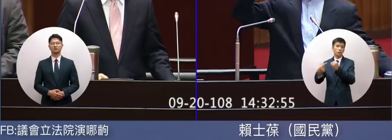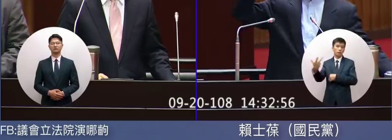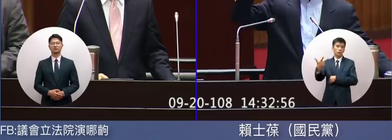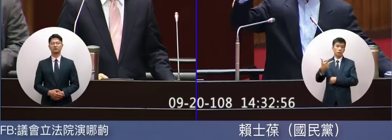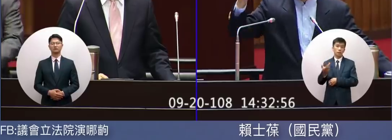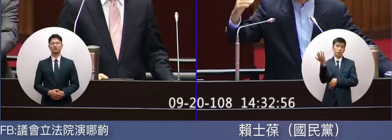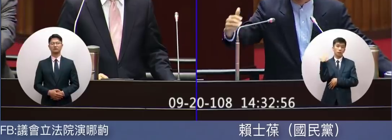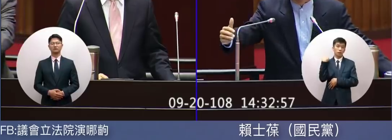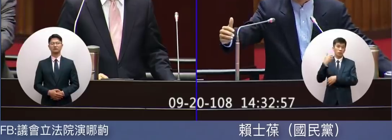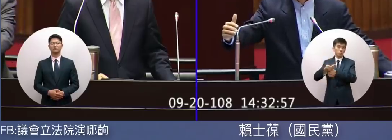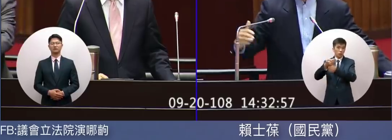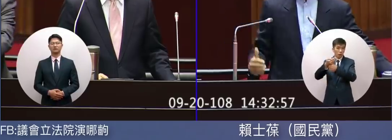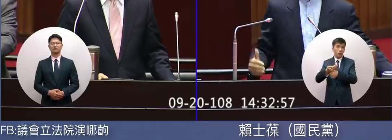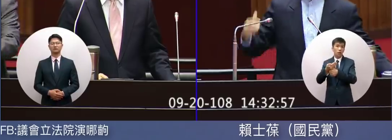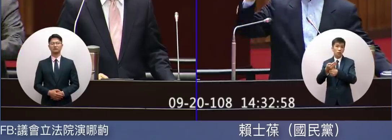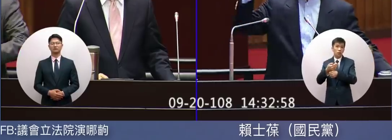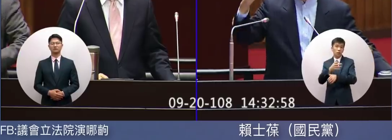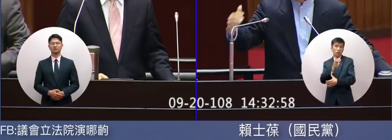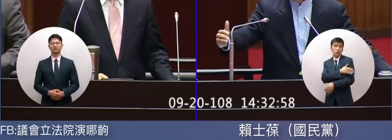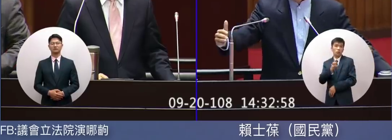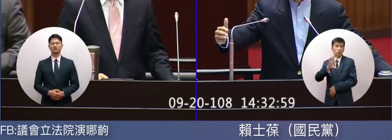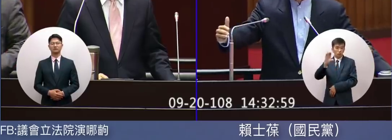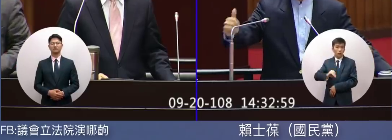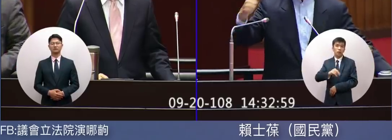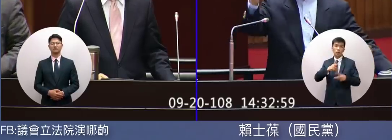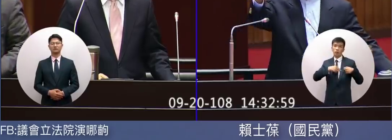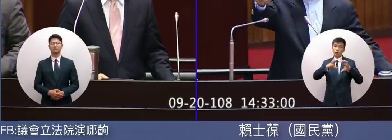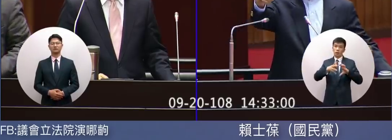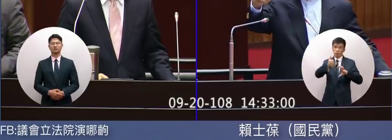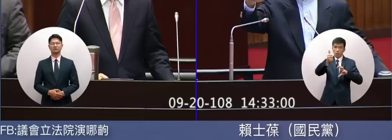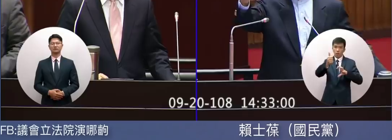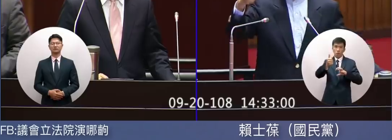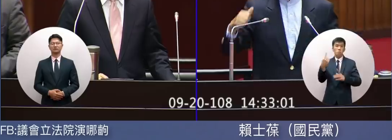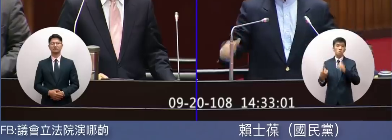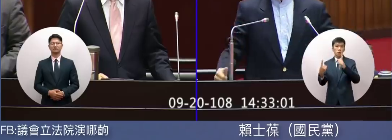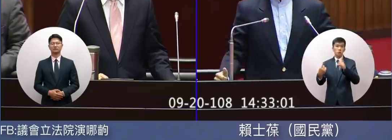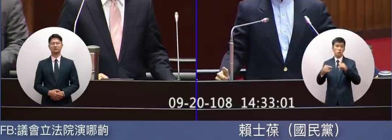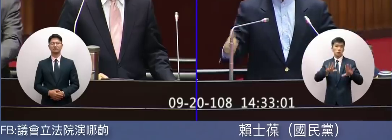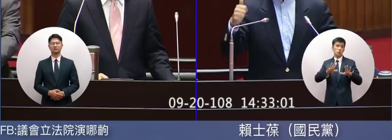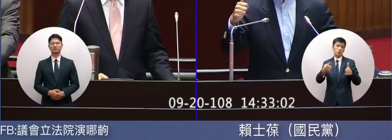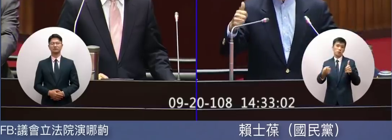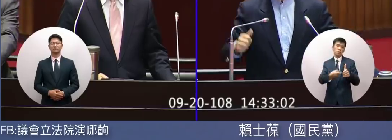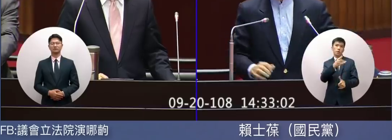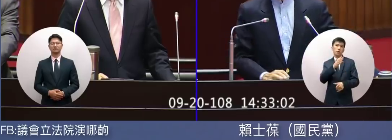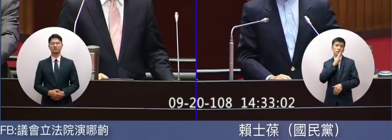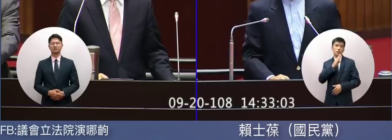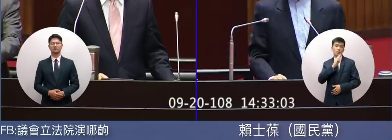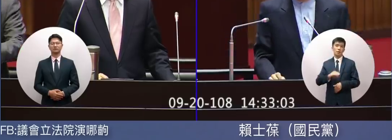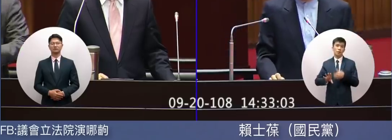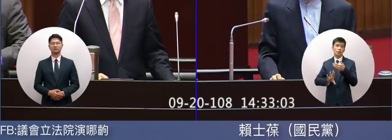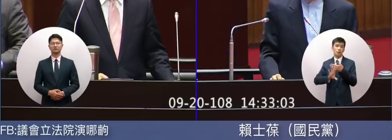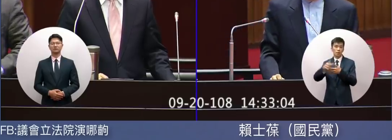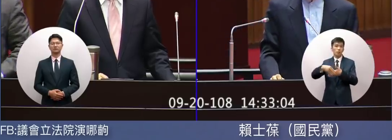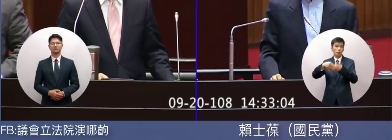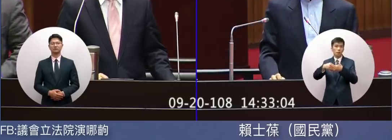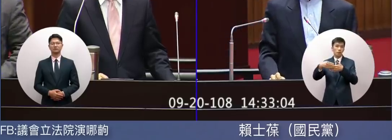统、马英九总统、蔡英文总统，这个是 number one 第一名了，好像断交第一名